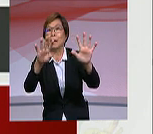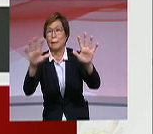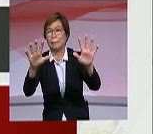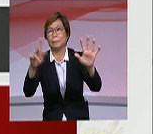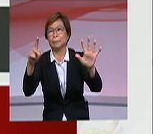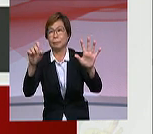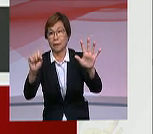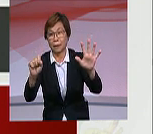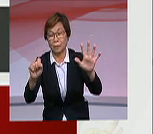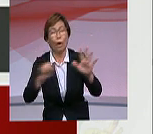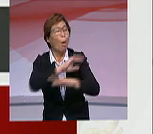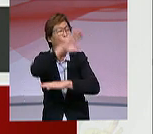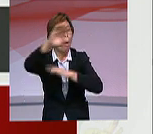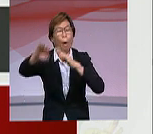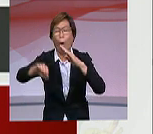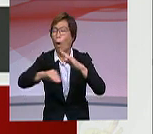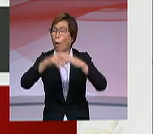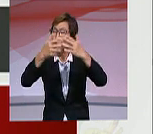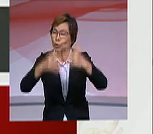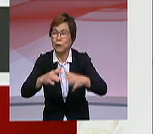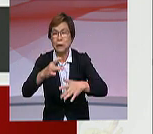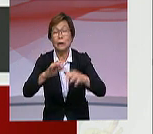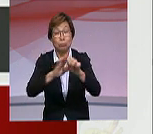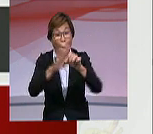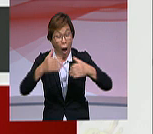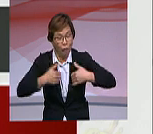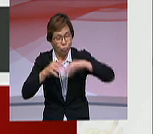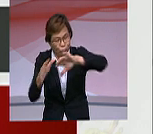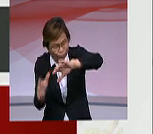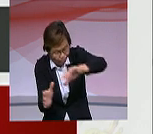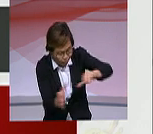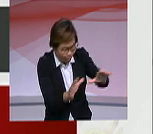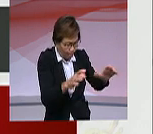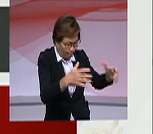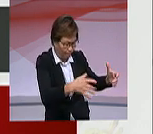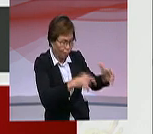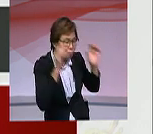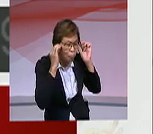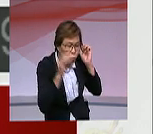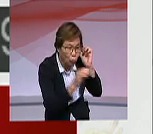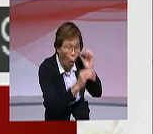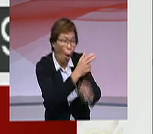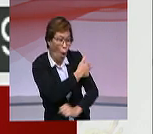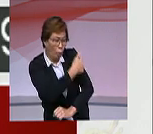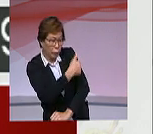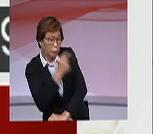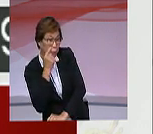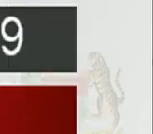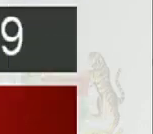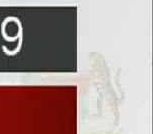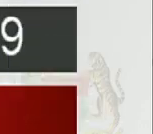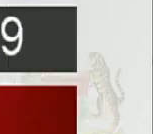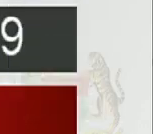5,945 kes. Kesemua mereka telah diasingkan dan diberi rawatan di hospital. Jika dilihat pecahan